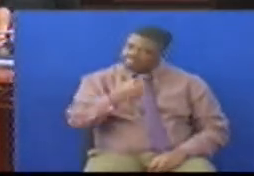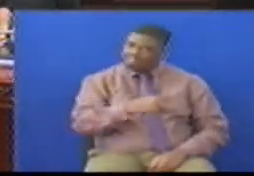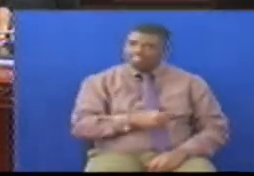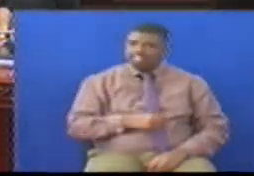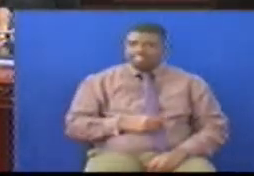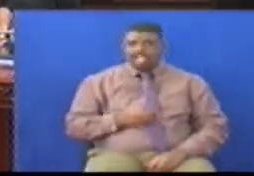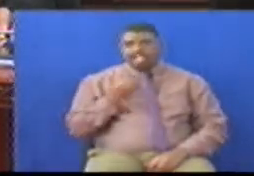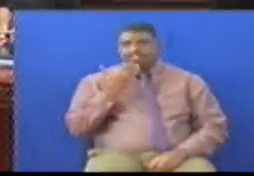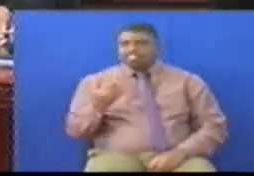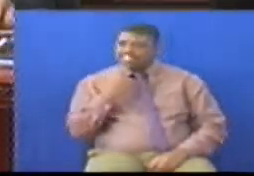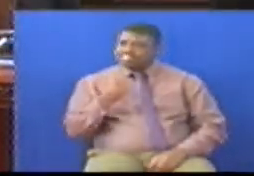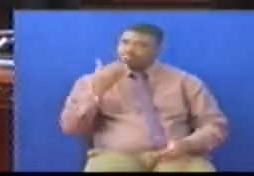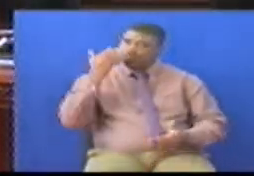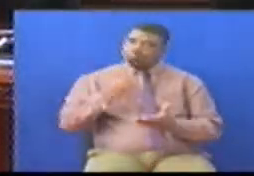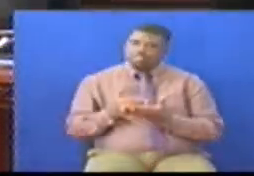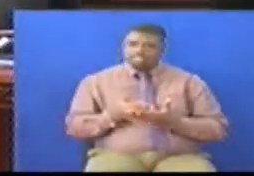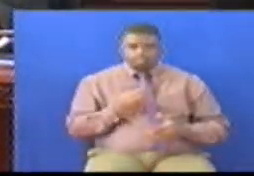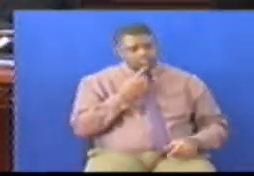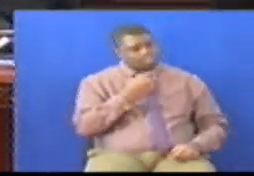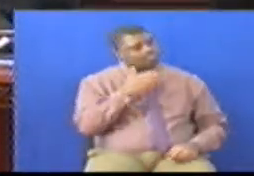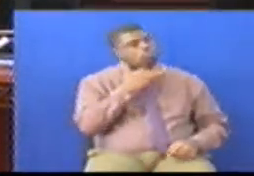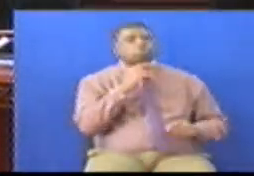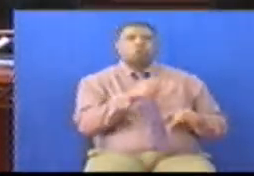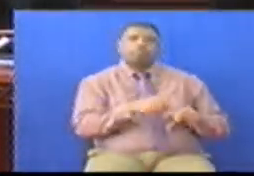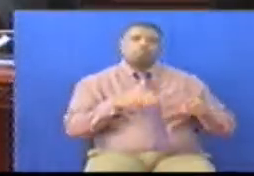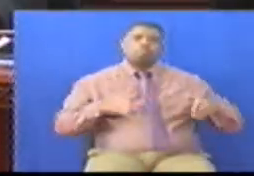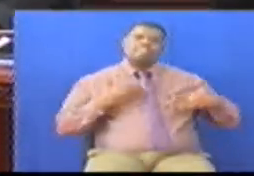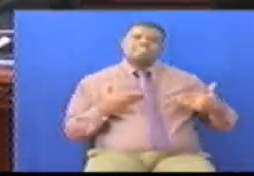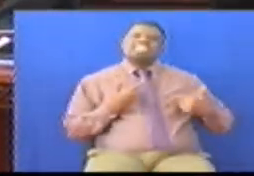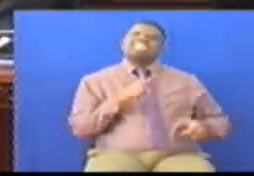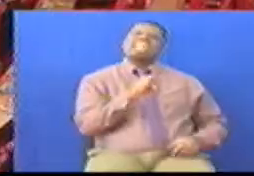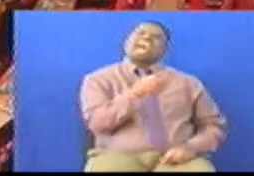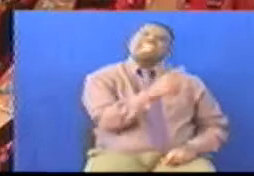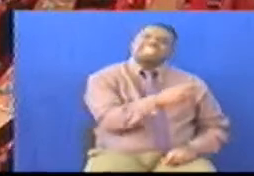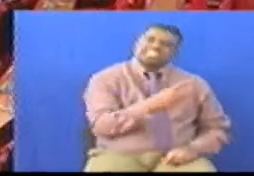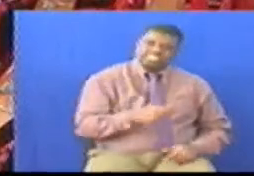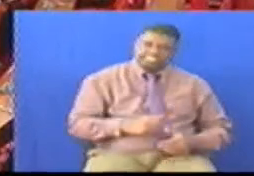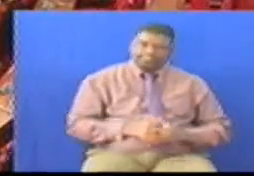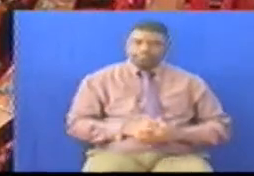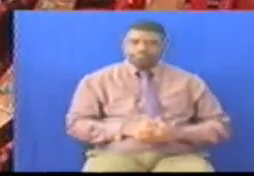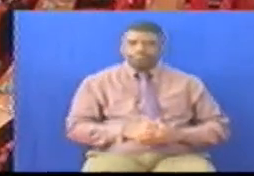afadhali tuseme ukweli kuliko kuongopa. Hapa tunamfurahisha nani? Hiyo taarifa.